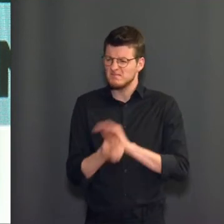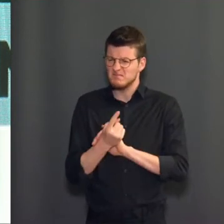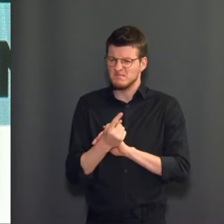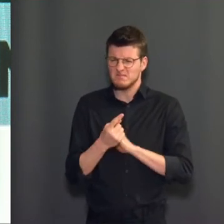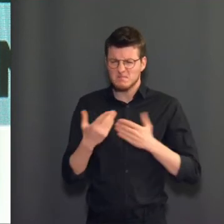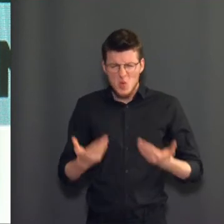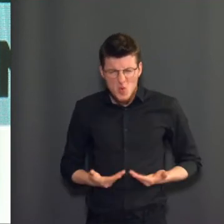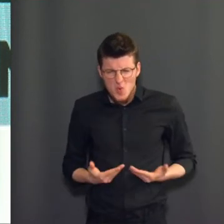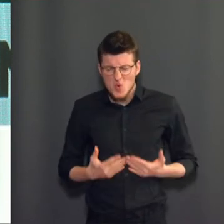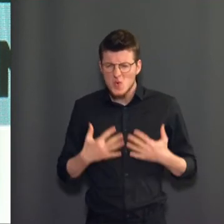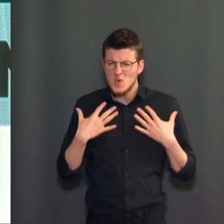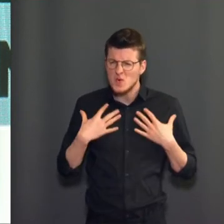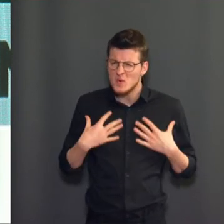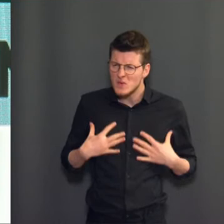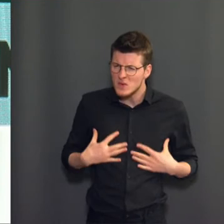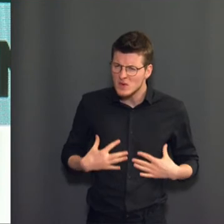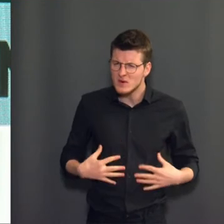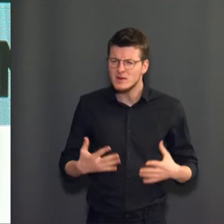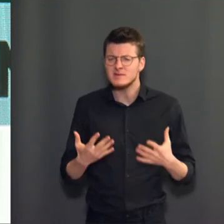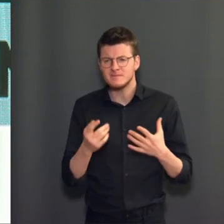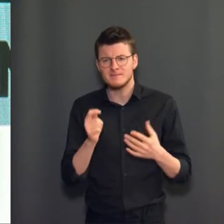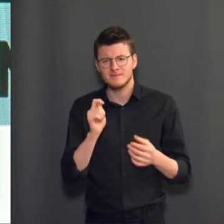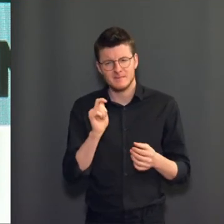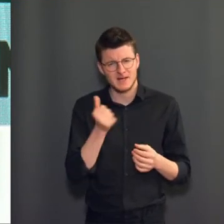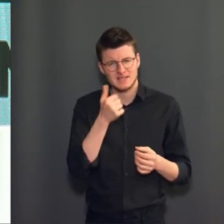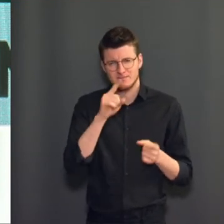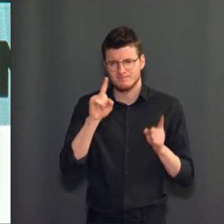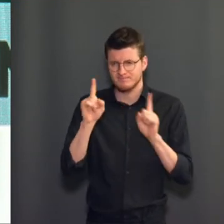best contact op met uw huisarts en vraagt u